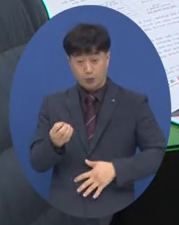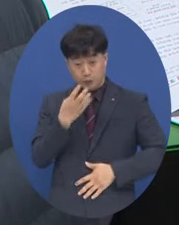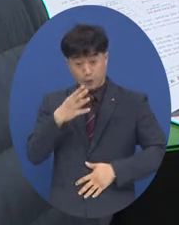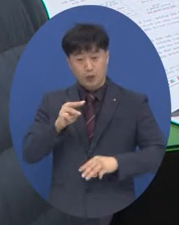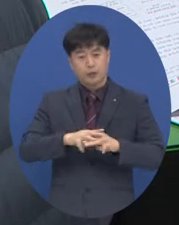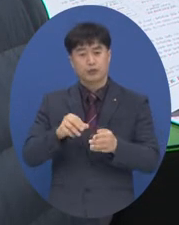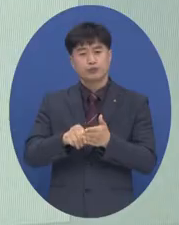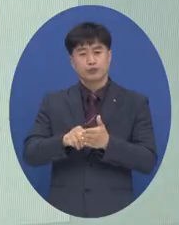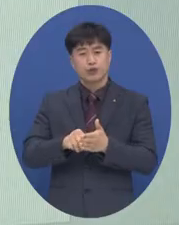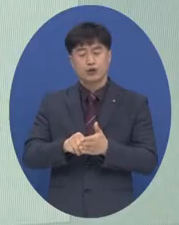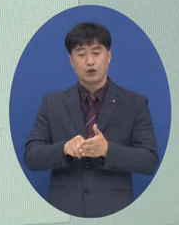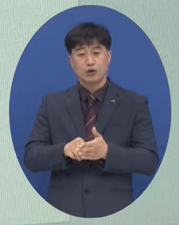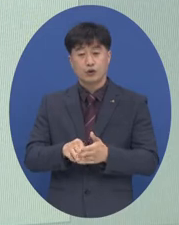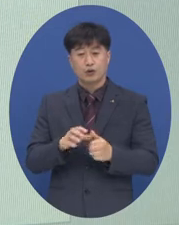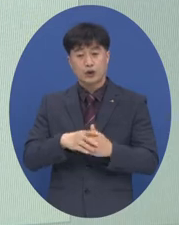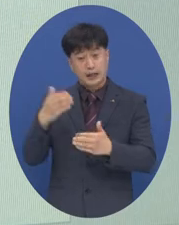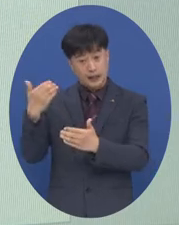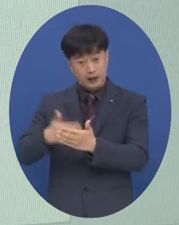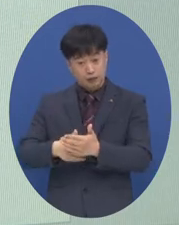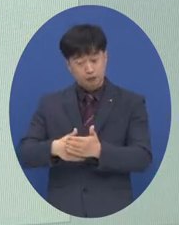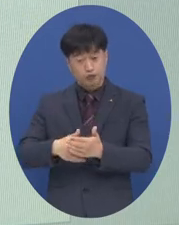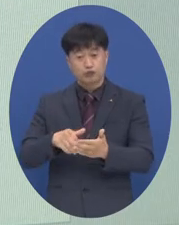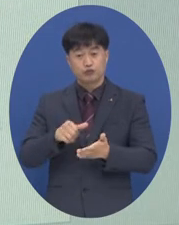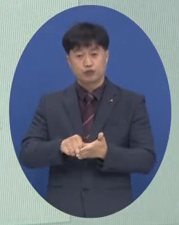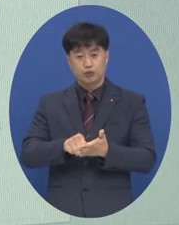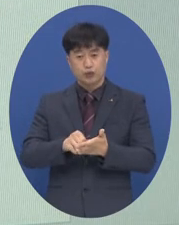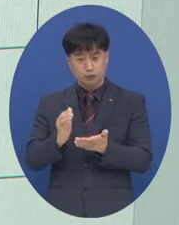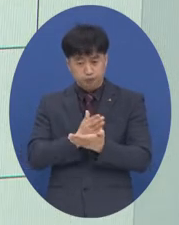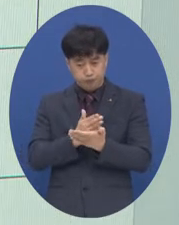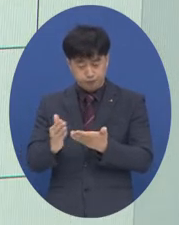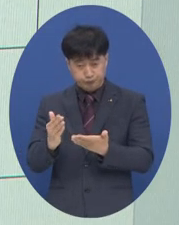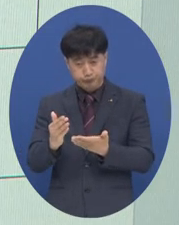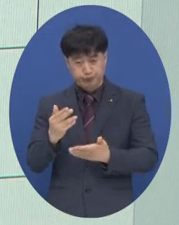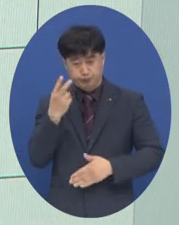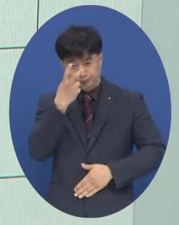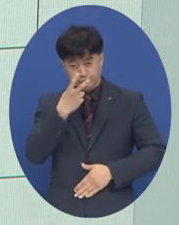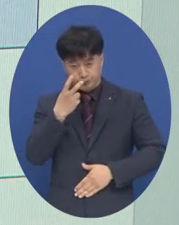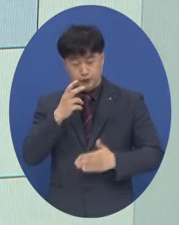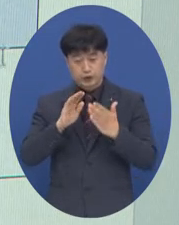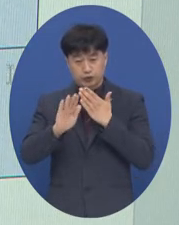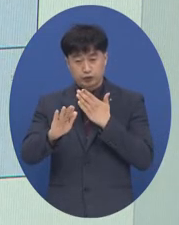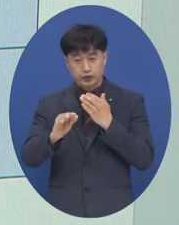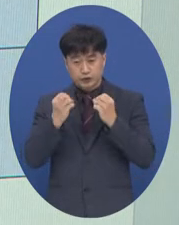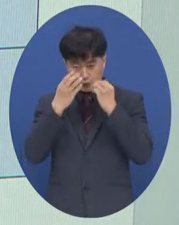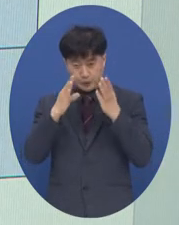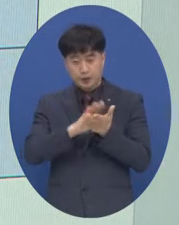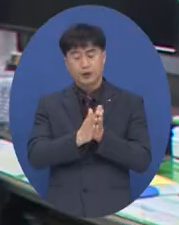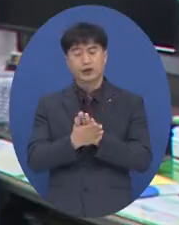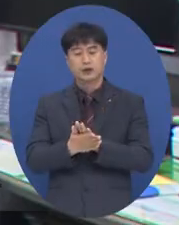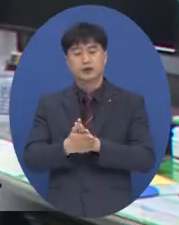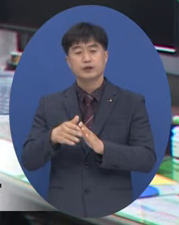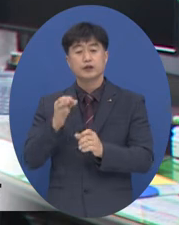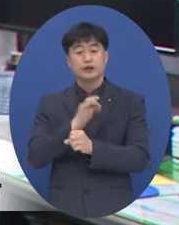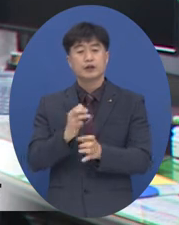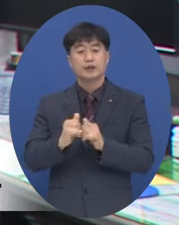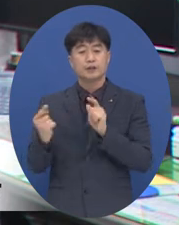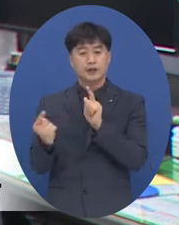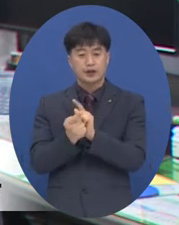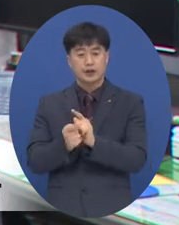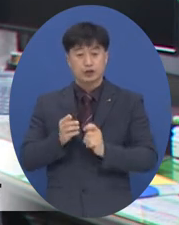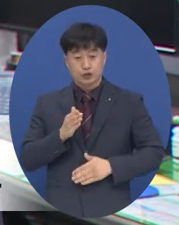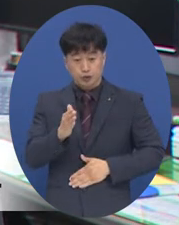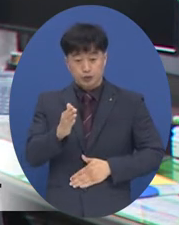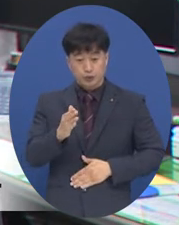못난이 농산물이나 전철이 부산물들 중 선별 작업을 거쳐 새 옷을 입고 소비자들을 만납니다. 전문